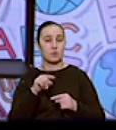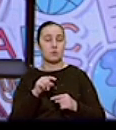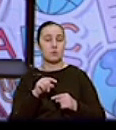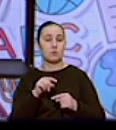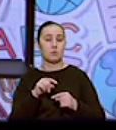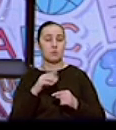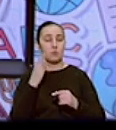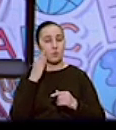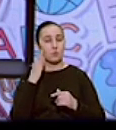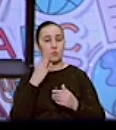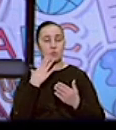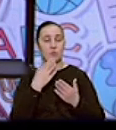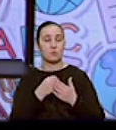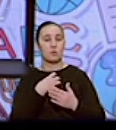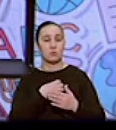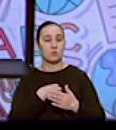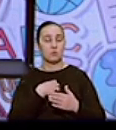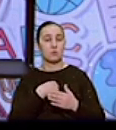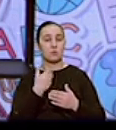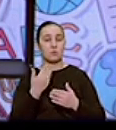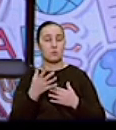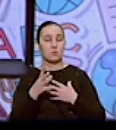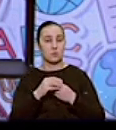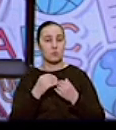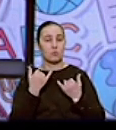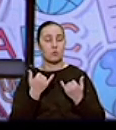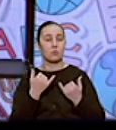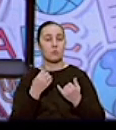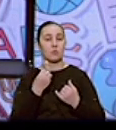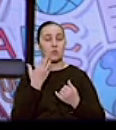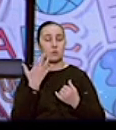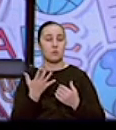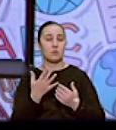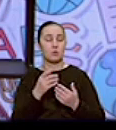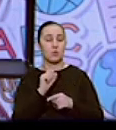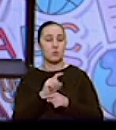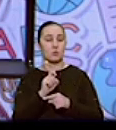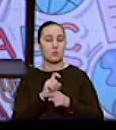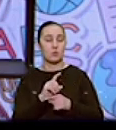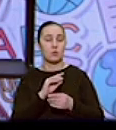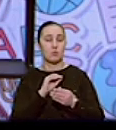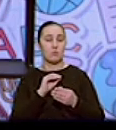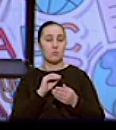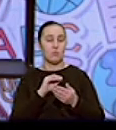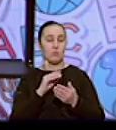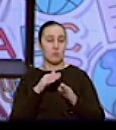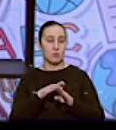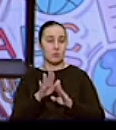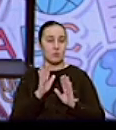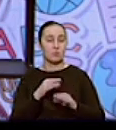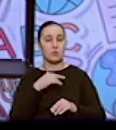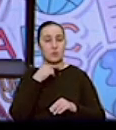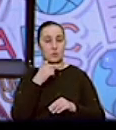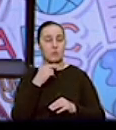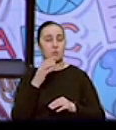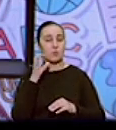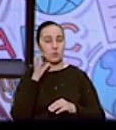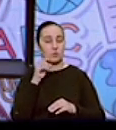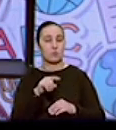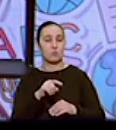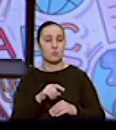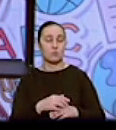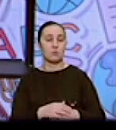shu bilimlarimiz asosida sizlar bilan bugun bir nechta topshiriqlar bajaramiz. Diqqat bilan